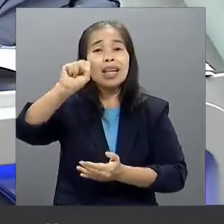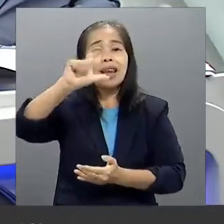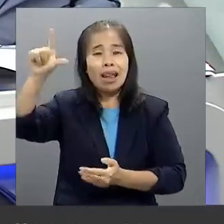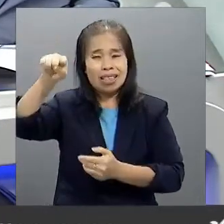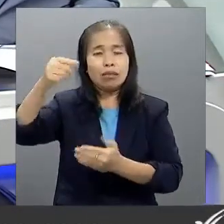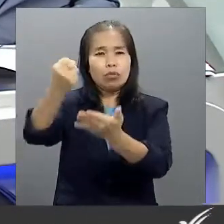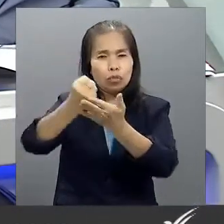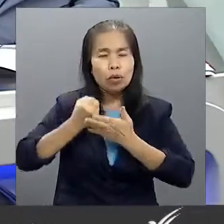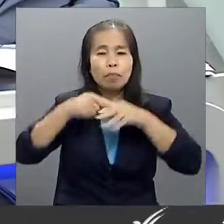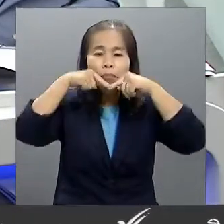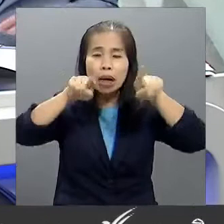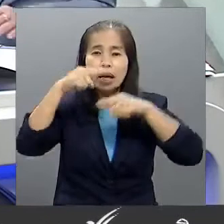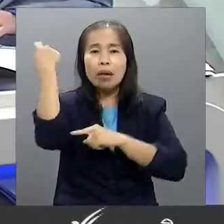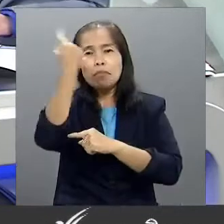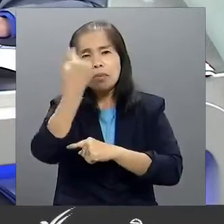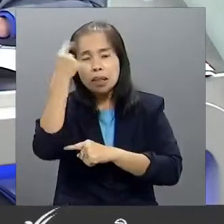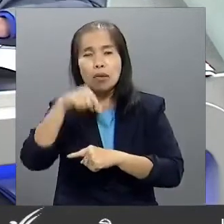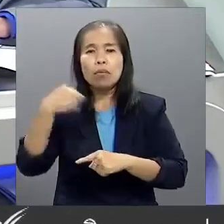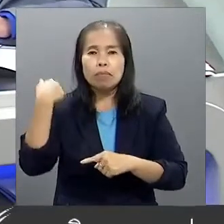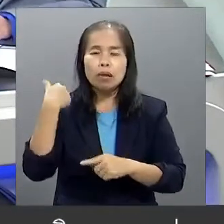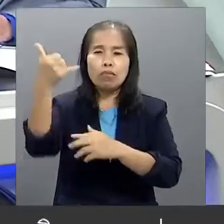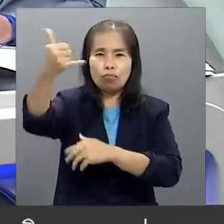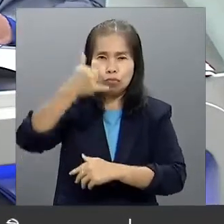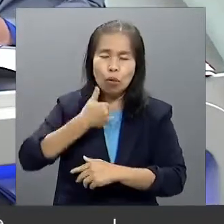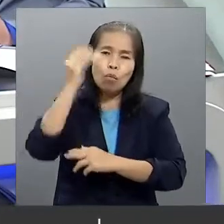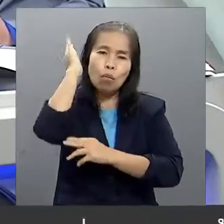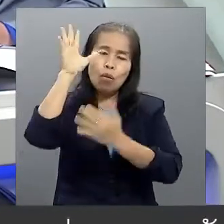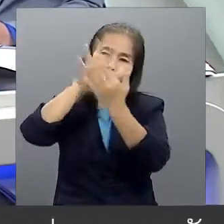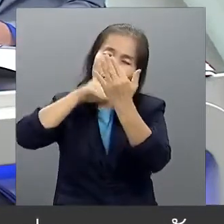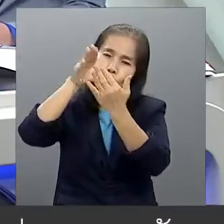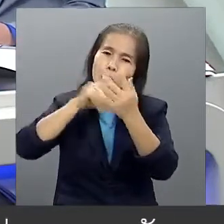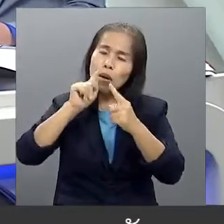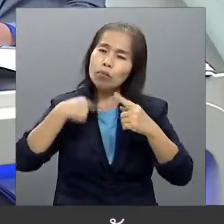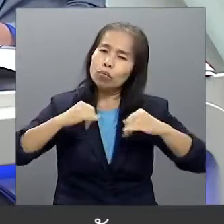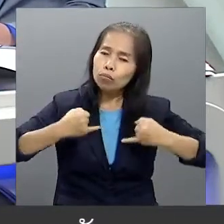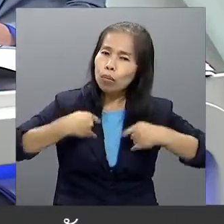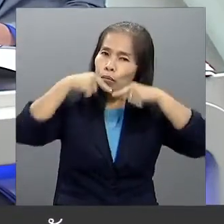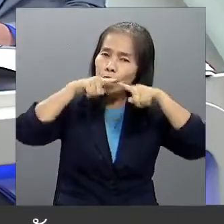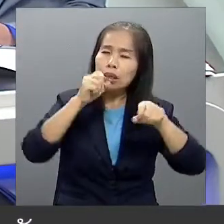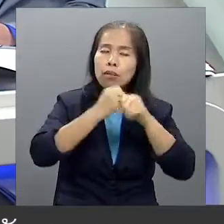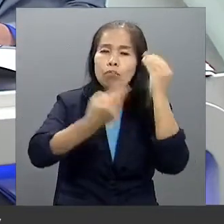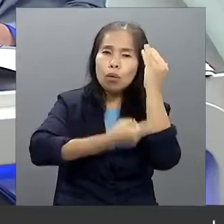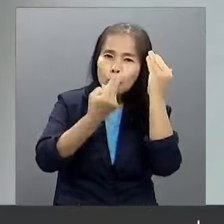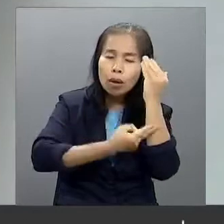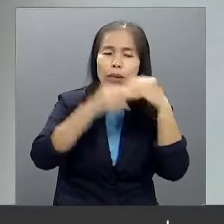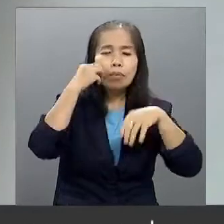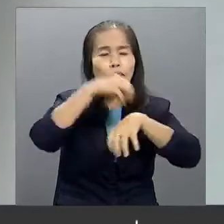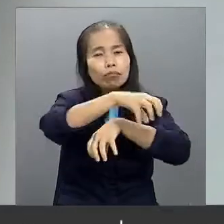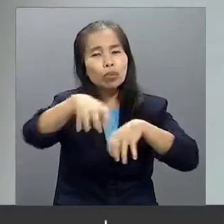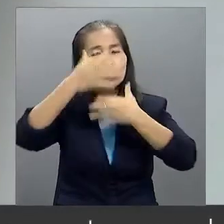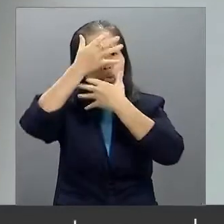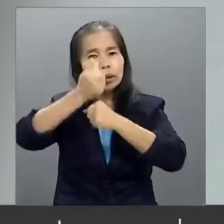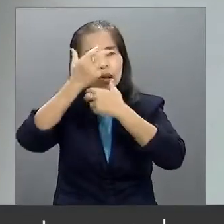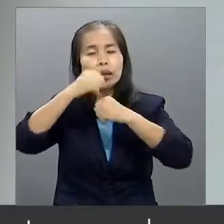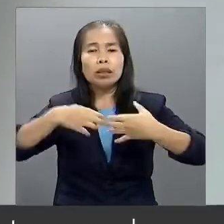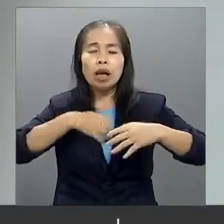ด้วยการนำวทยากรนั้มาให้ความรู้เรื่องการเป็เจาบ้านที่ดี แก่พflo playthrough โรงแรมและเช่าบ้านที่สนใจ Scandin้อมให้ค้าแร